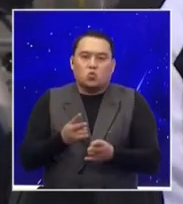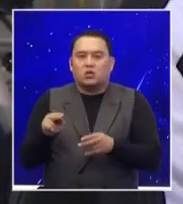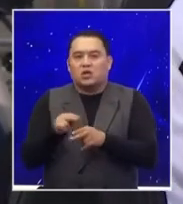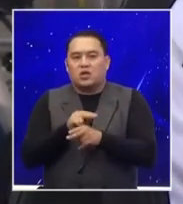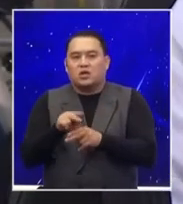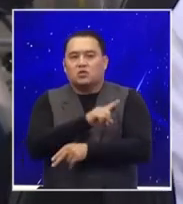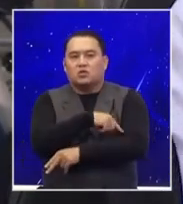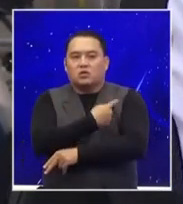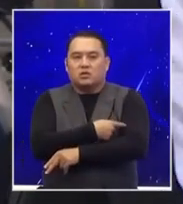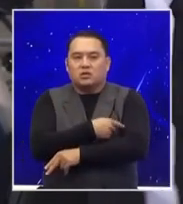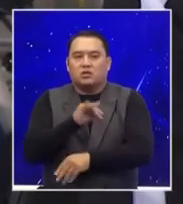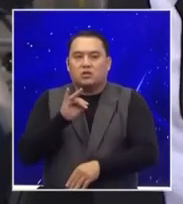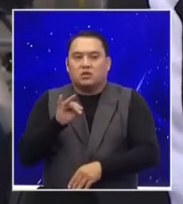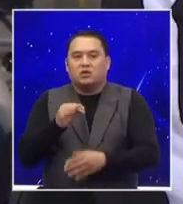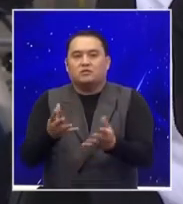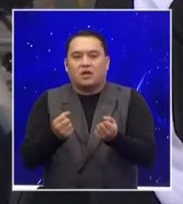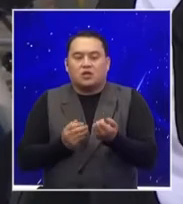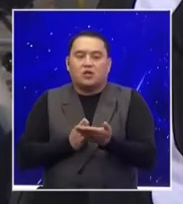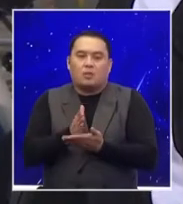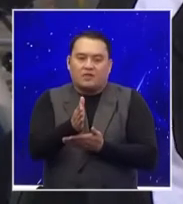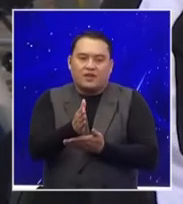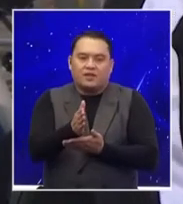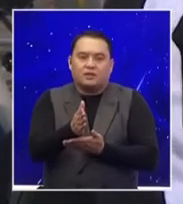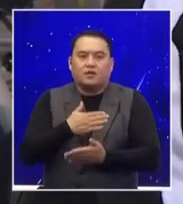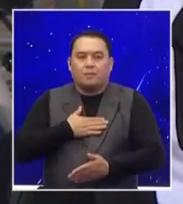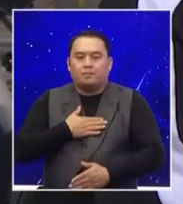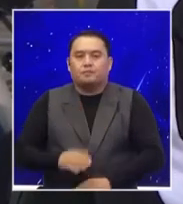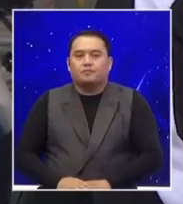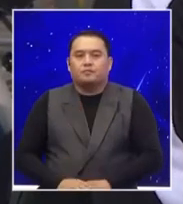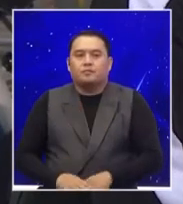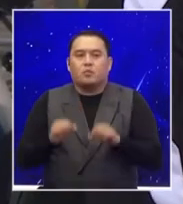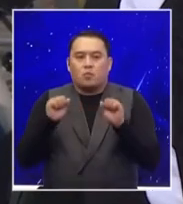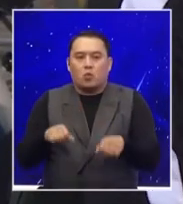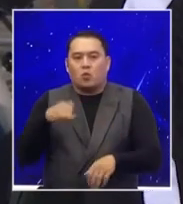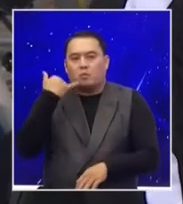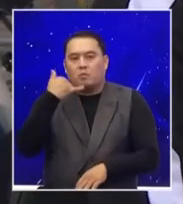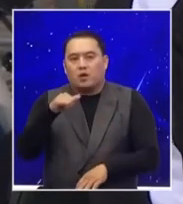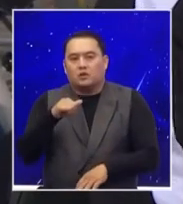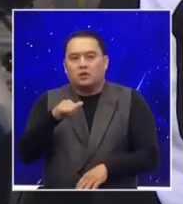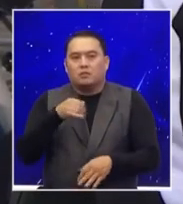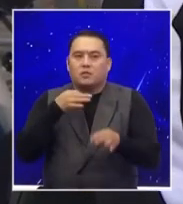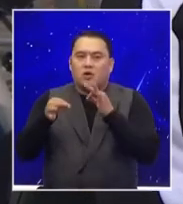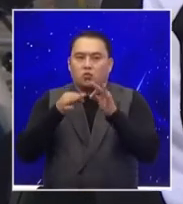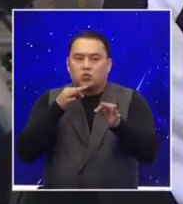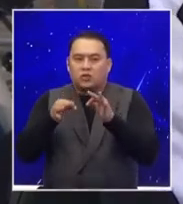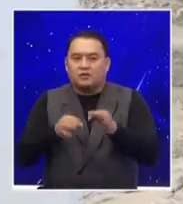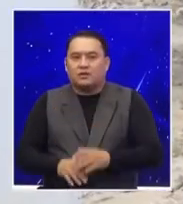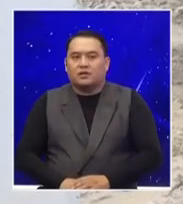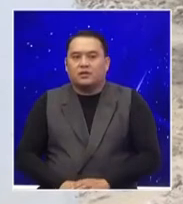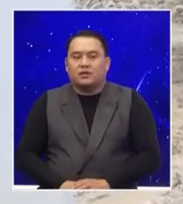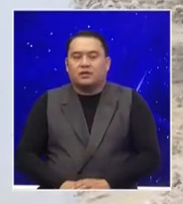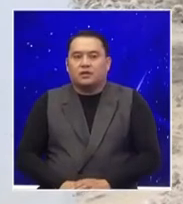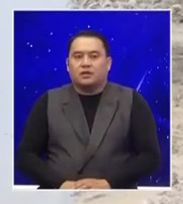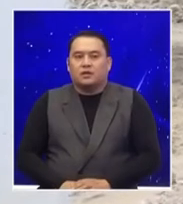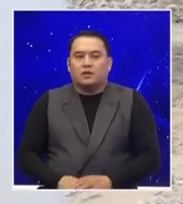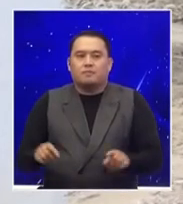лечащему врачу, взять направление именно к нам. Либо могут позвонить, мы можем проконсультировать.